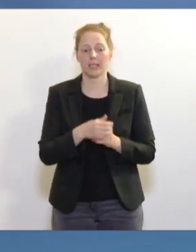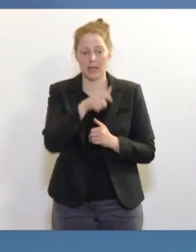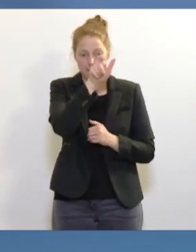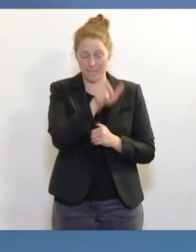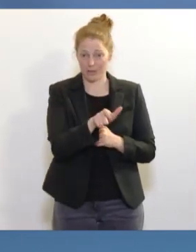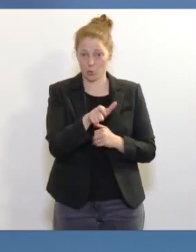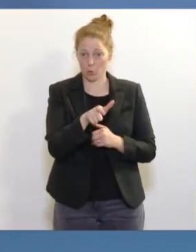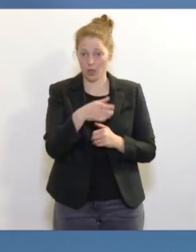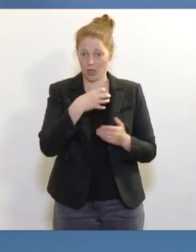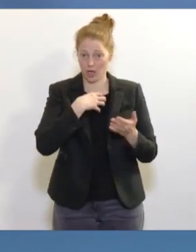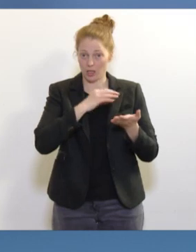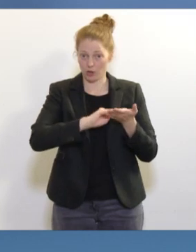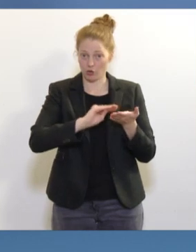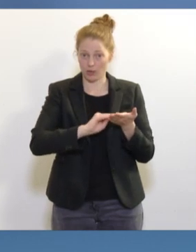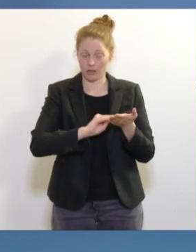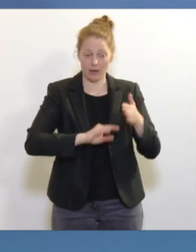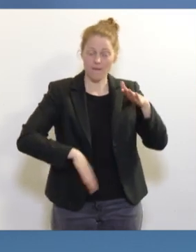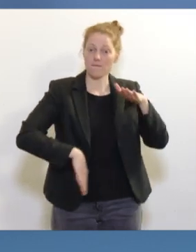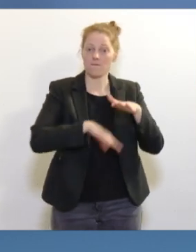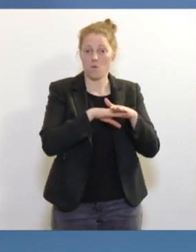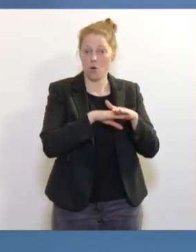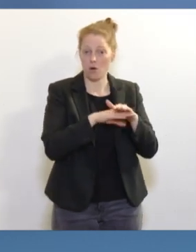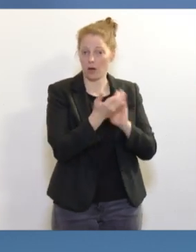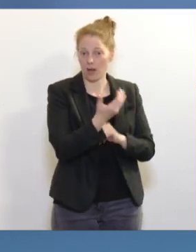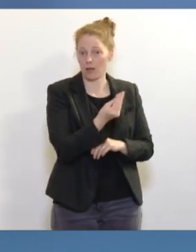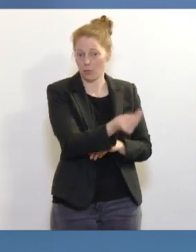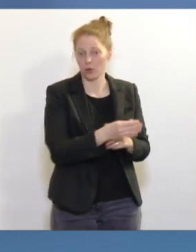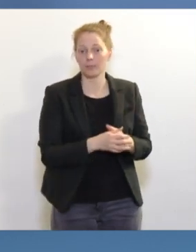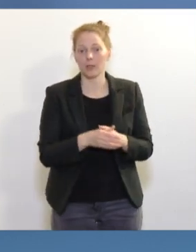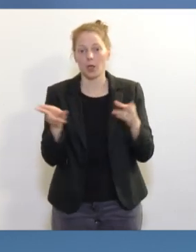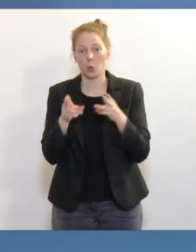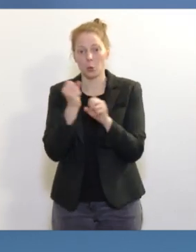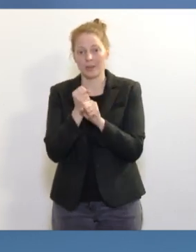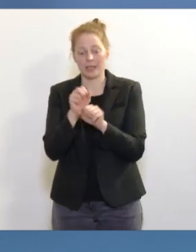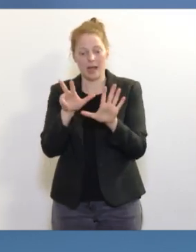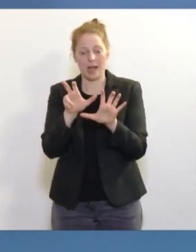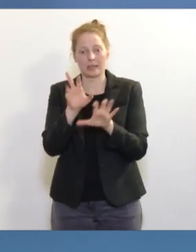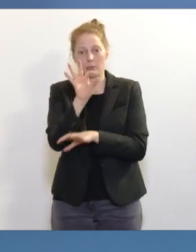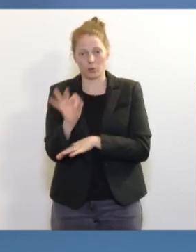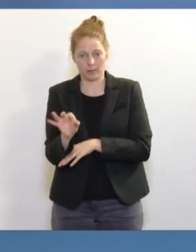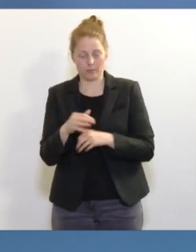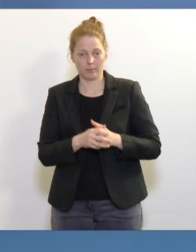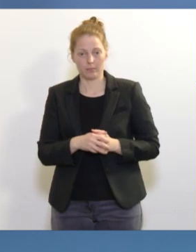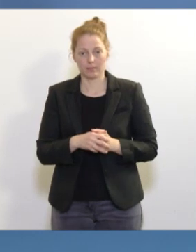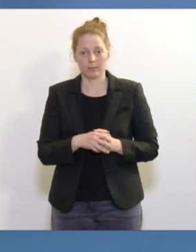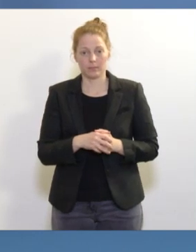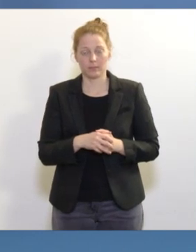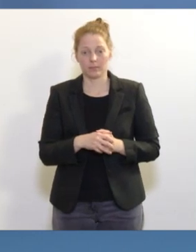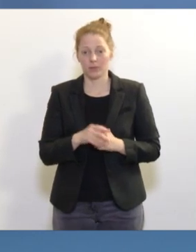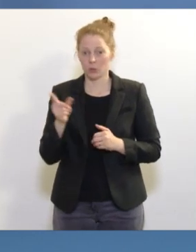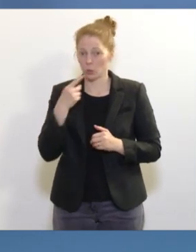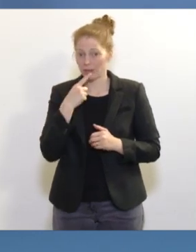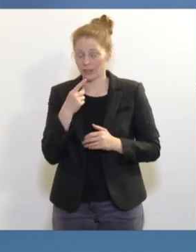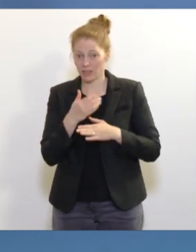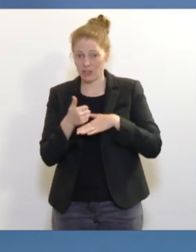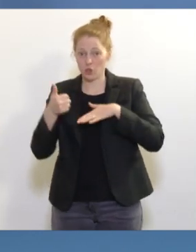kriegt der Salari 100% von seiner Pei weiter bezahlt. Am Chômage partiell 80%. Die hat gesagt, der